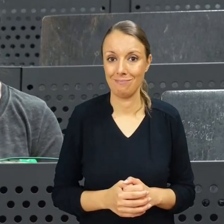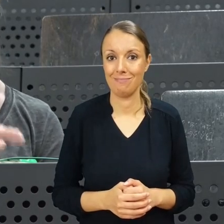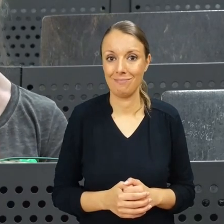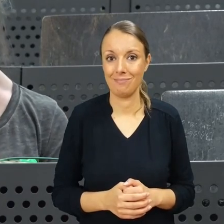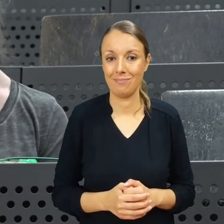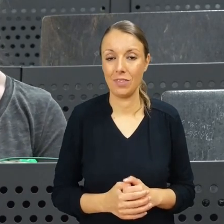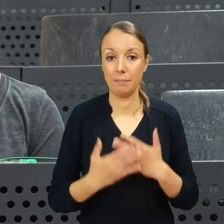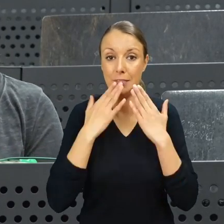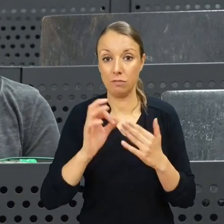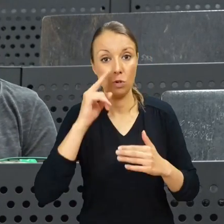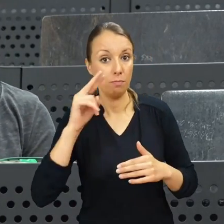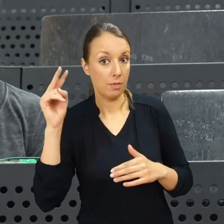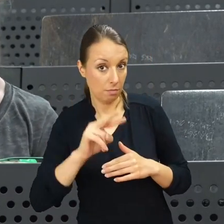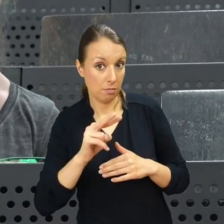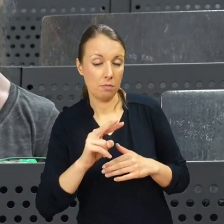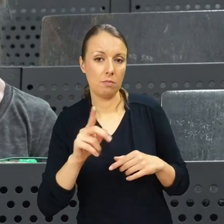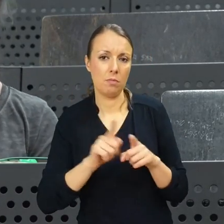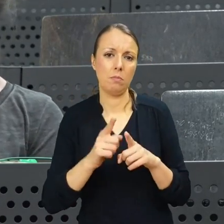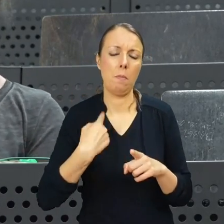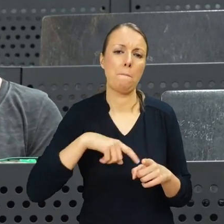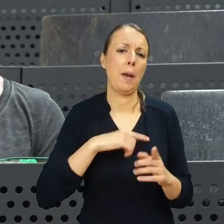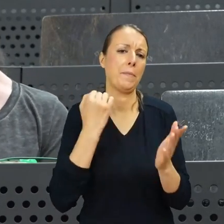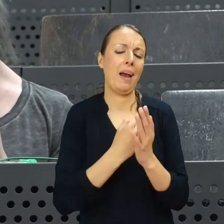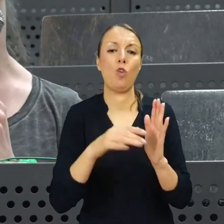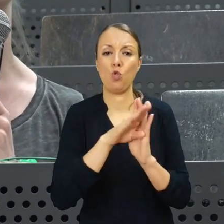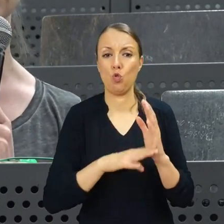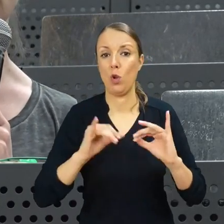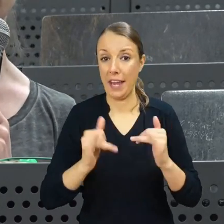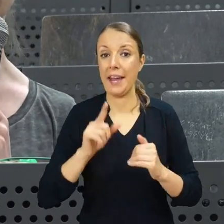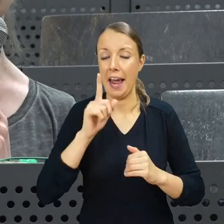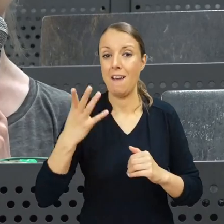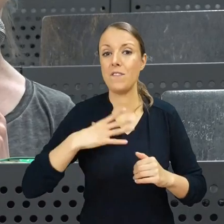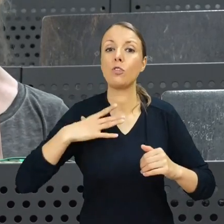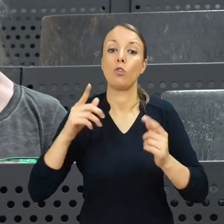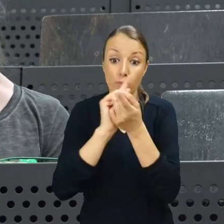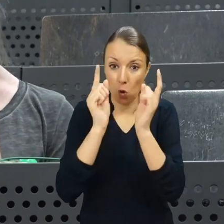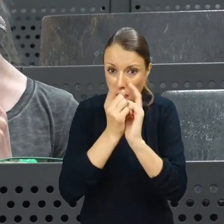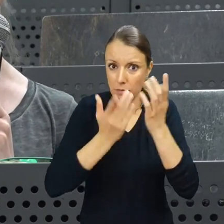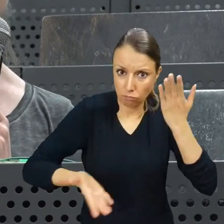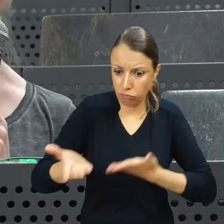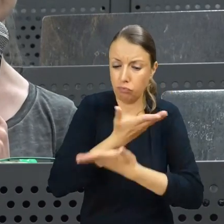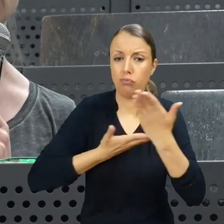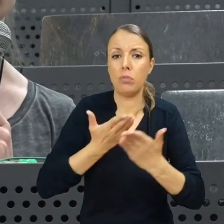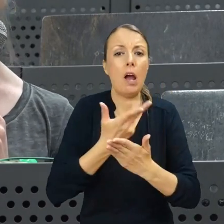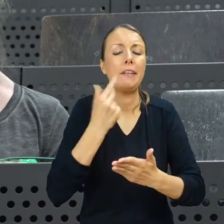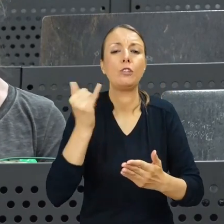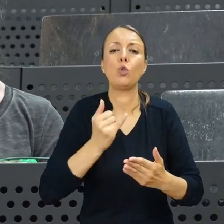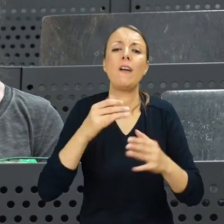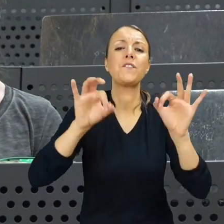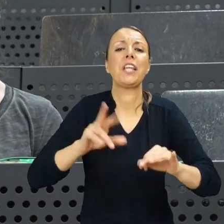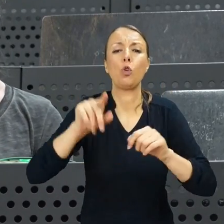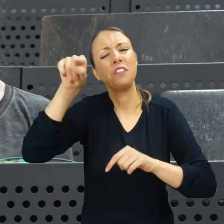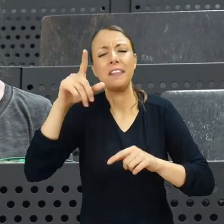takie tutaj no, na podstawie w granicach prawa i musimy to i to. Spotkać się i pogadać o tym, ale nie w kontekście obrzucania się winą,